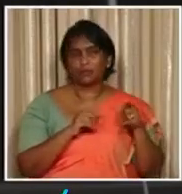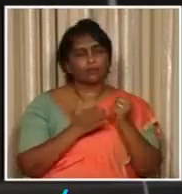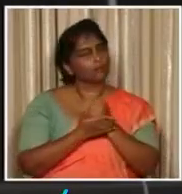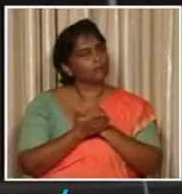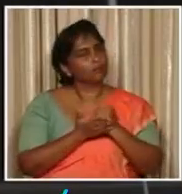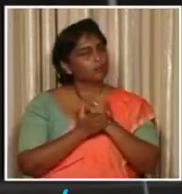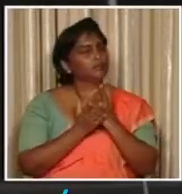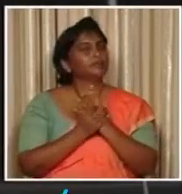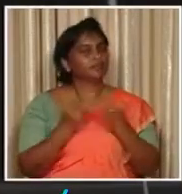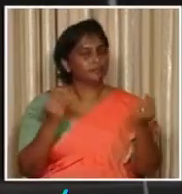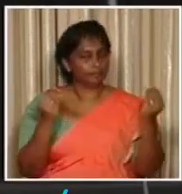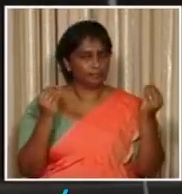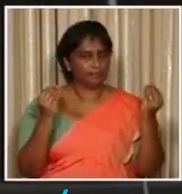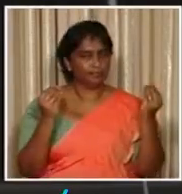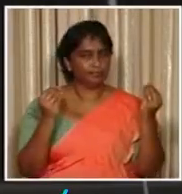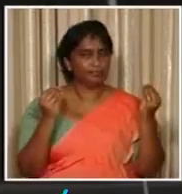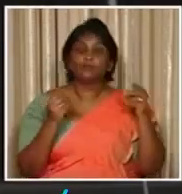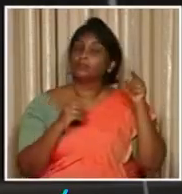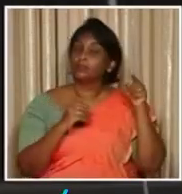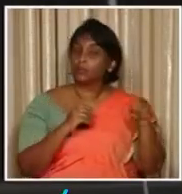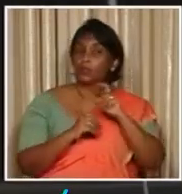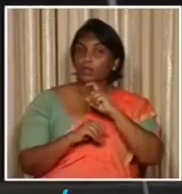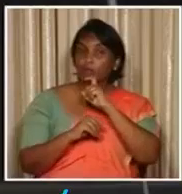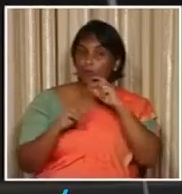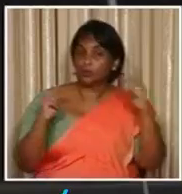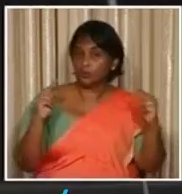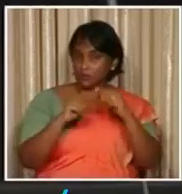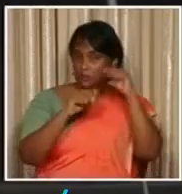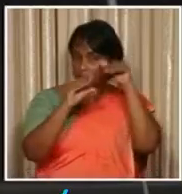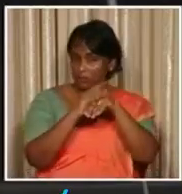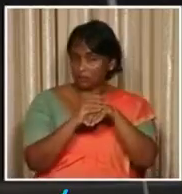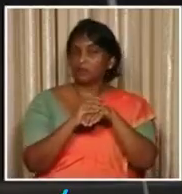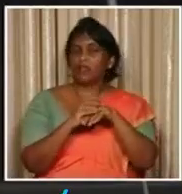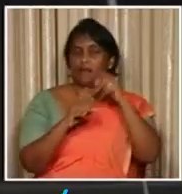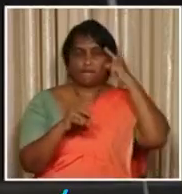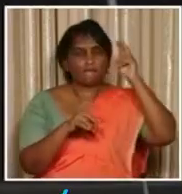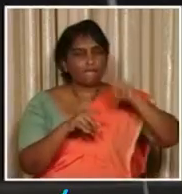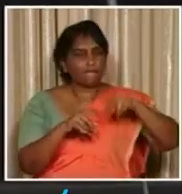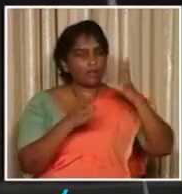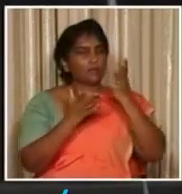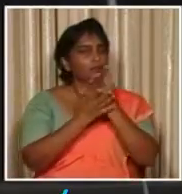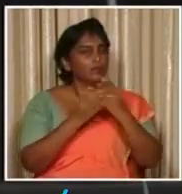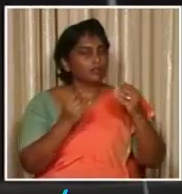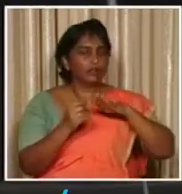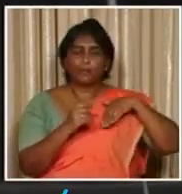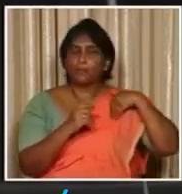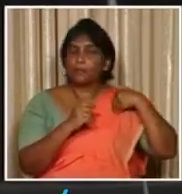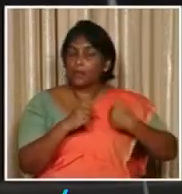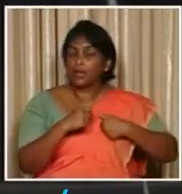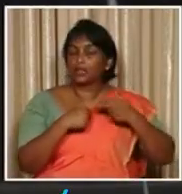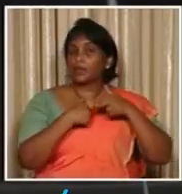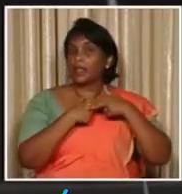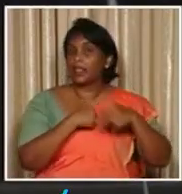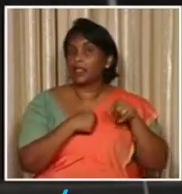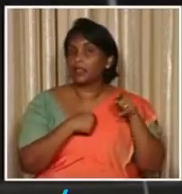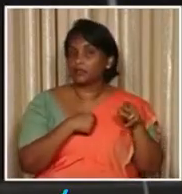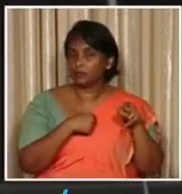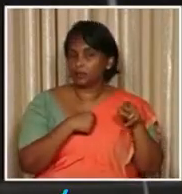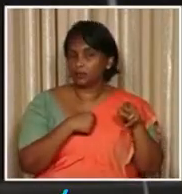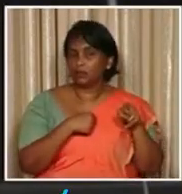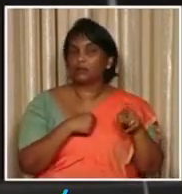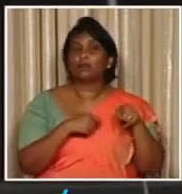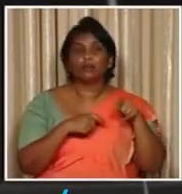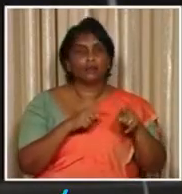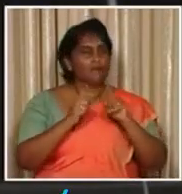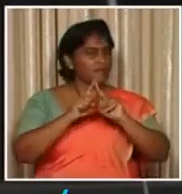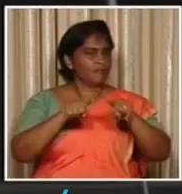මුළුමනින්ම නැති වෙලා තියෙනවා. ඒ අධිකරණ ශේෂ්ත්‍රයේ කෙරෙහි තියෙන මේ විශ්වාසය නැති වෙන්න ප්‍රධානතම හේතුව වෙලා තියෙන්නේ මේ